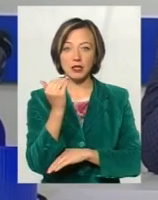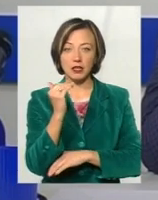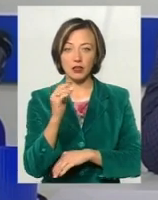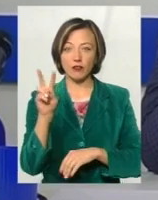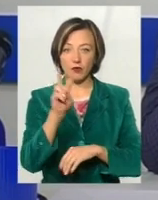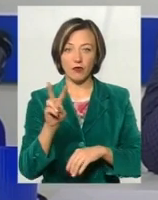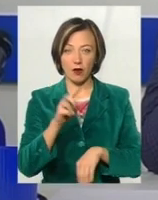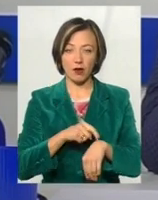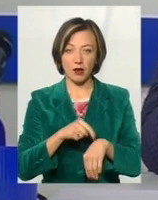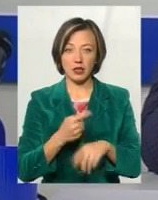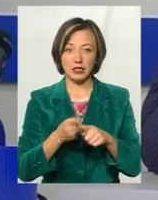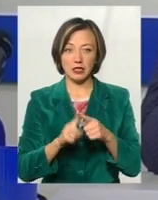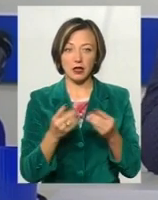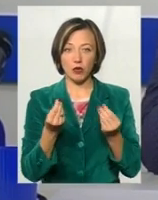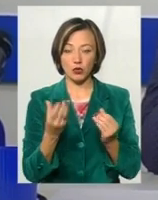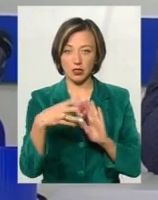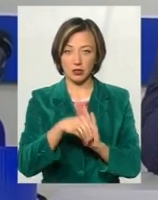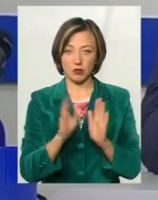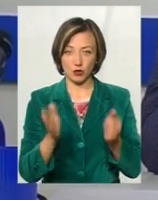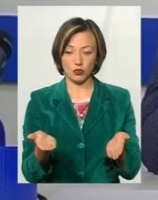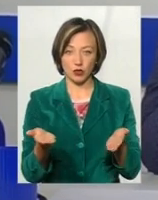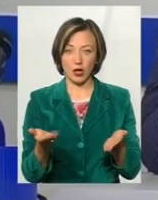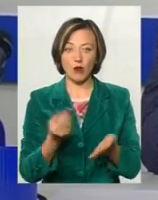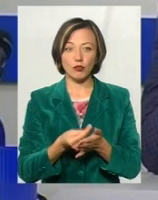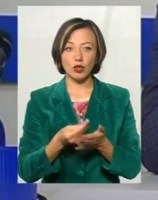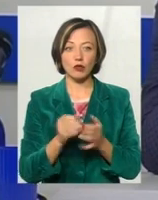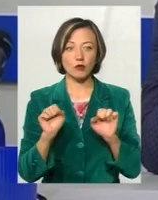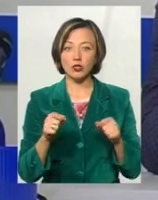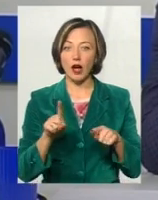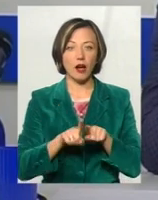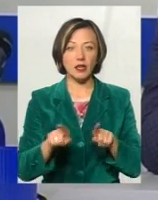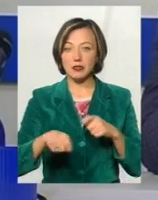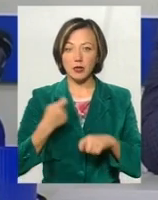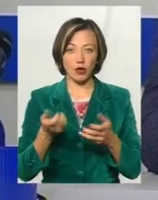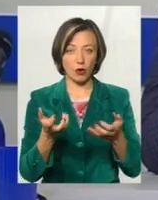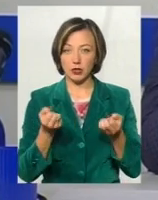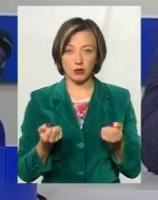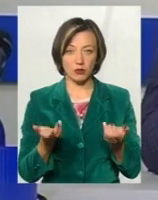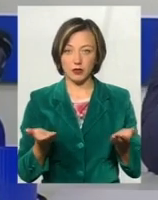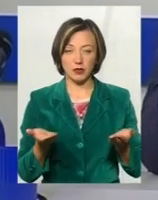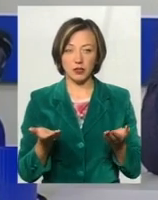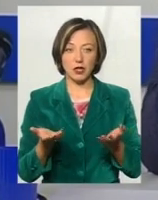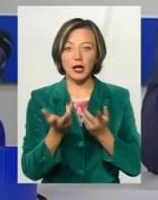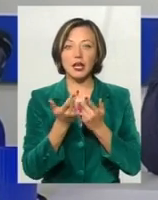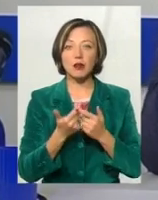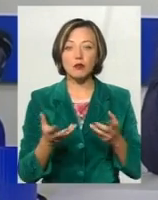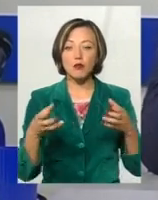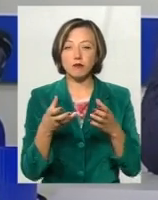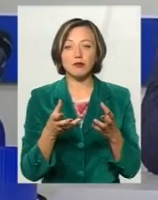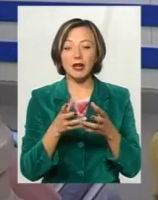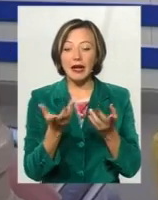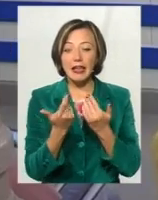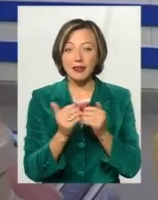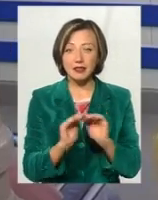2 години дня, а на це будуть закладатися кошти. І бюджет просто може такі збитки отримувати, що кількості прорахувати просто